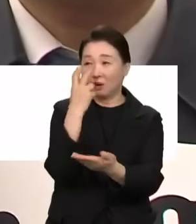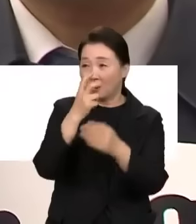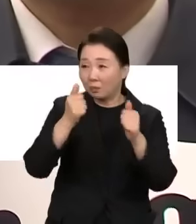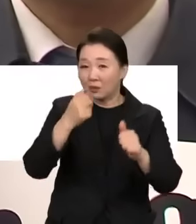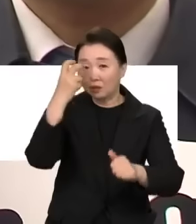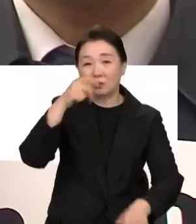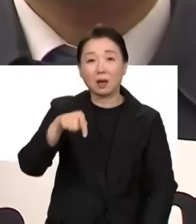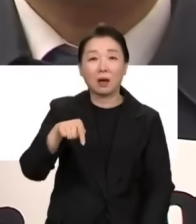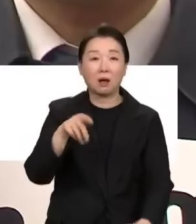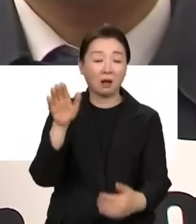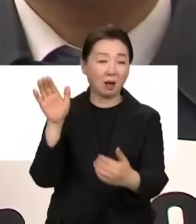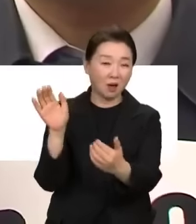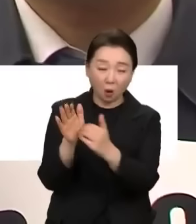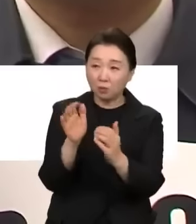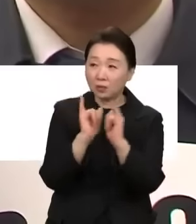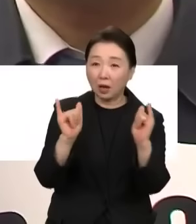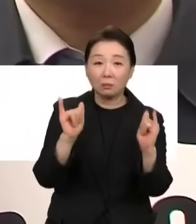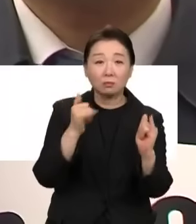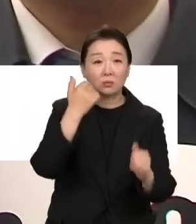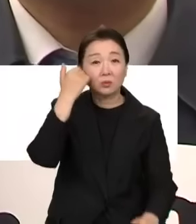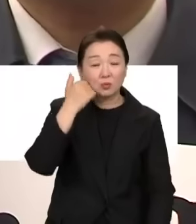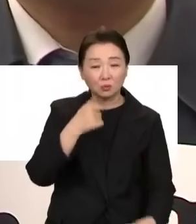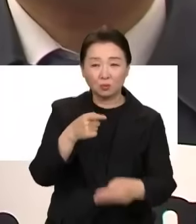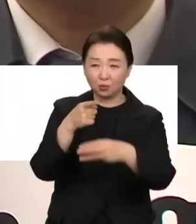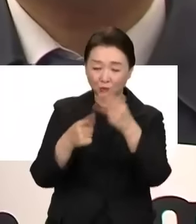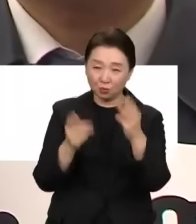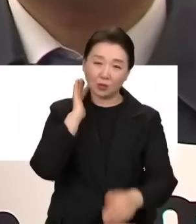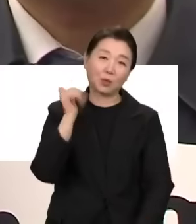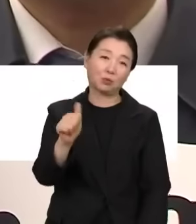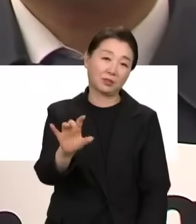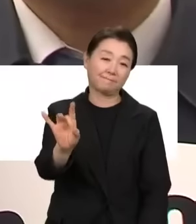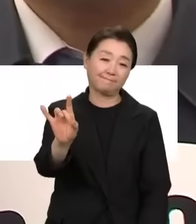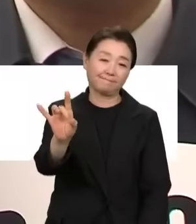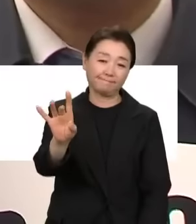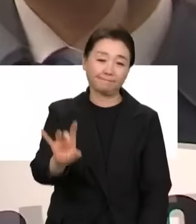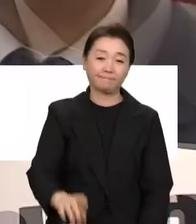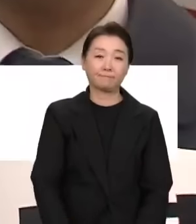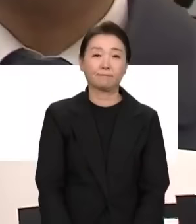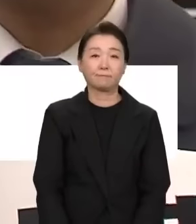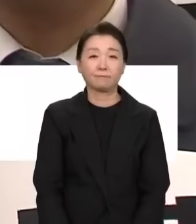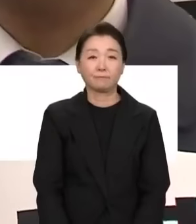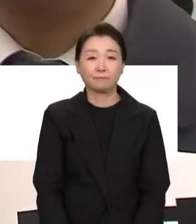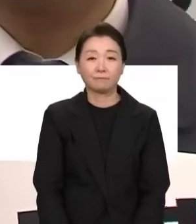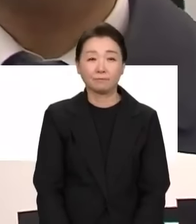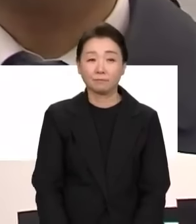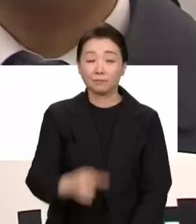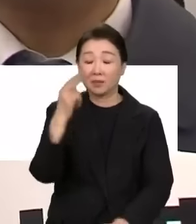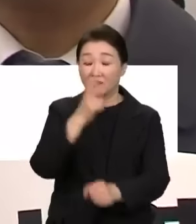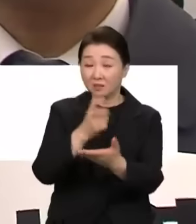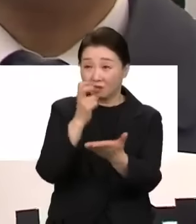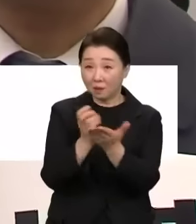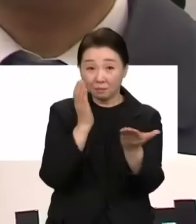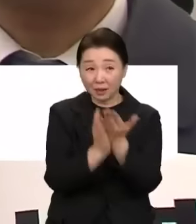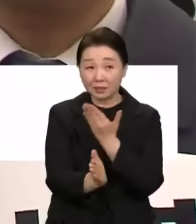수사를 거부한 사람은 윤석열 대통령이 유일합니다. 특검이